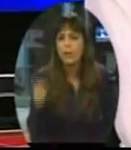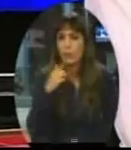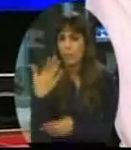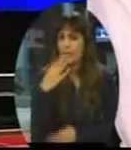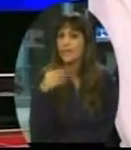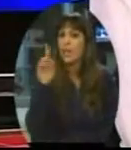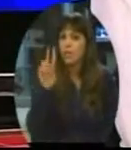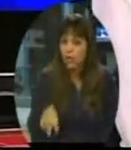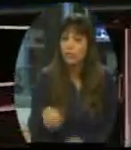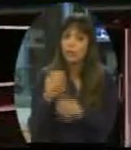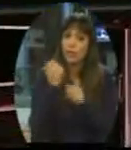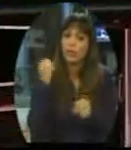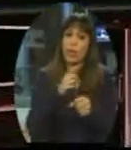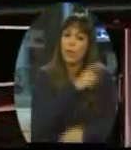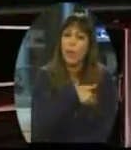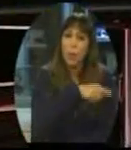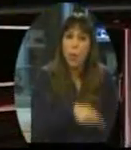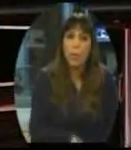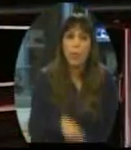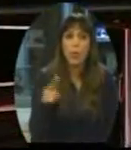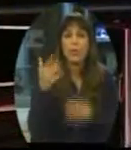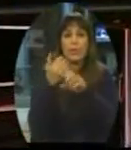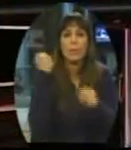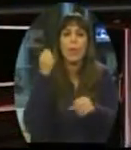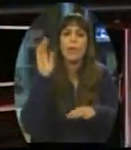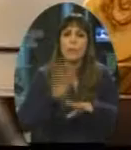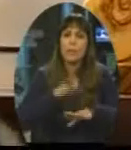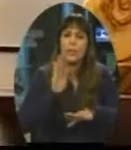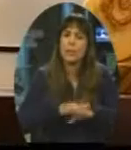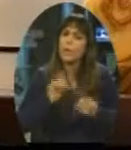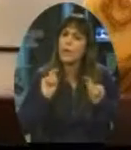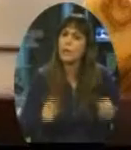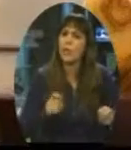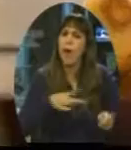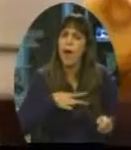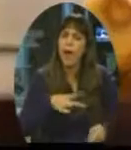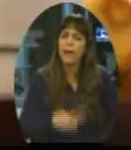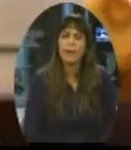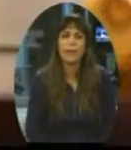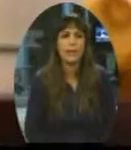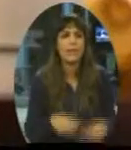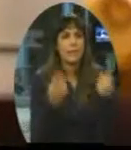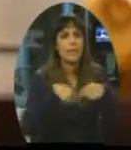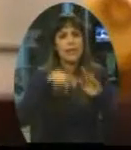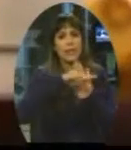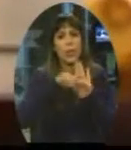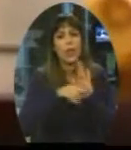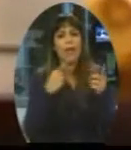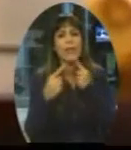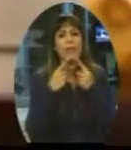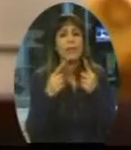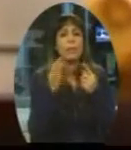באו"ם, שלום אירון ראובן, הוא דיפלומט מקצועי, מסור, אחראי. בוועדת חוקה דנו בני הנוער יחד עם